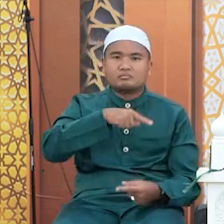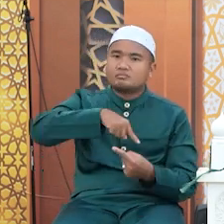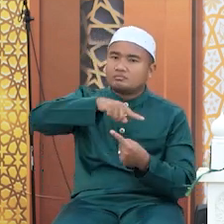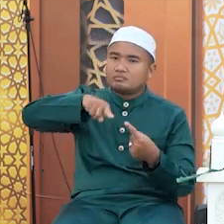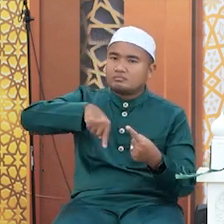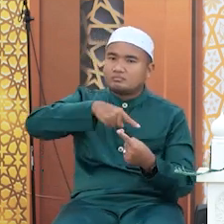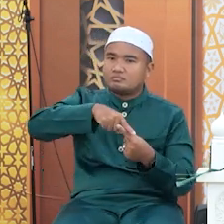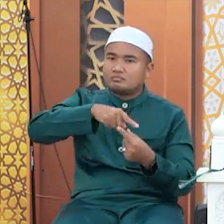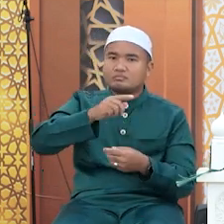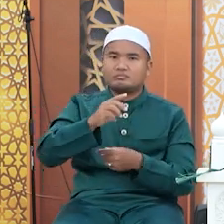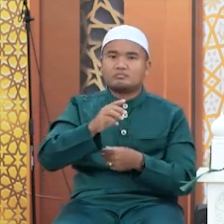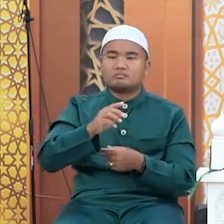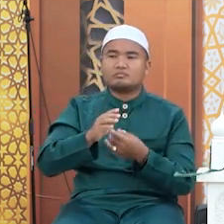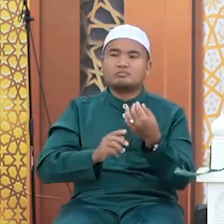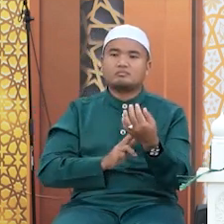Ramadan.